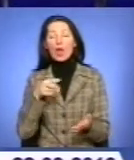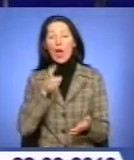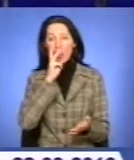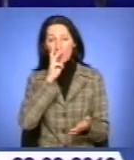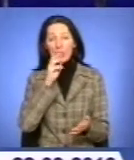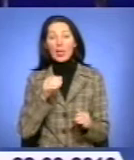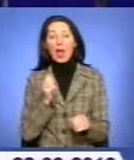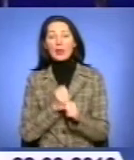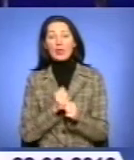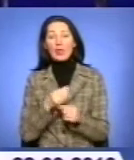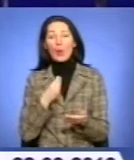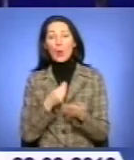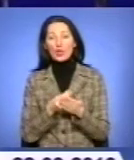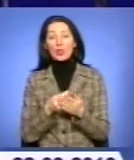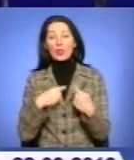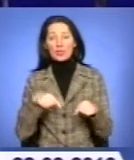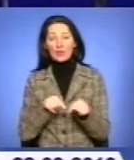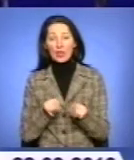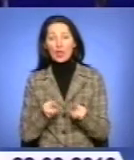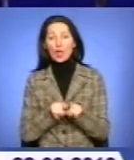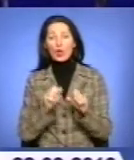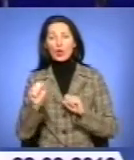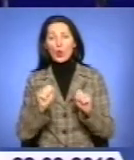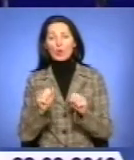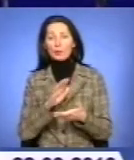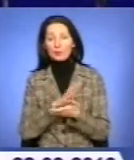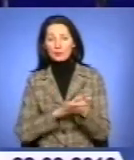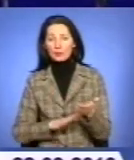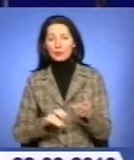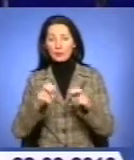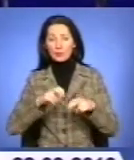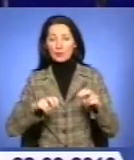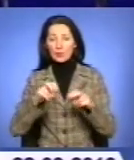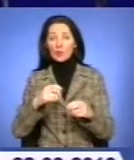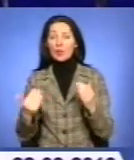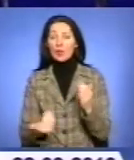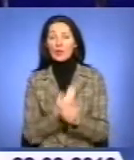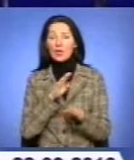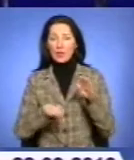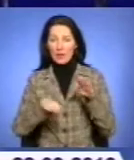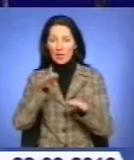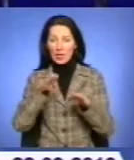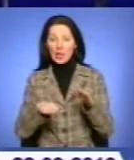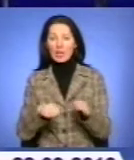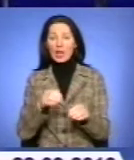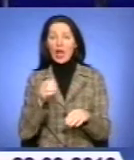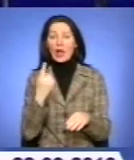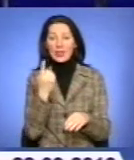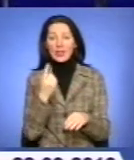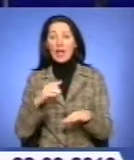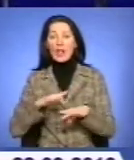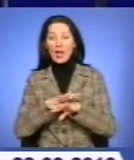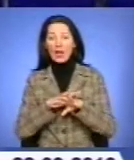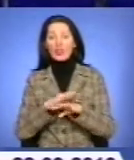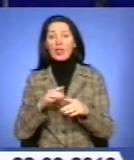бюджетної сфери. Одночасно уряд продовжить розгляд відновлення диференціації в оплаті за розрядами єдиної тарифної сітки.